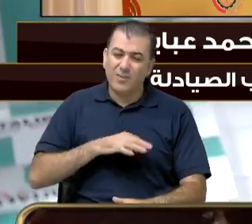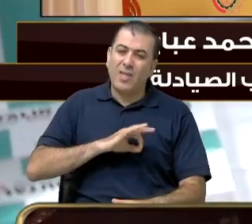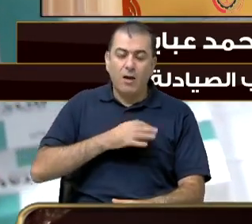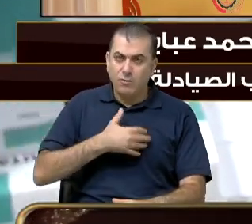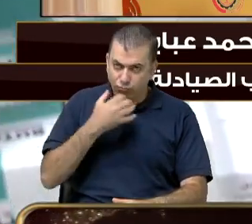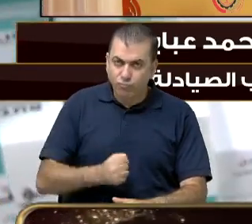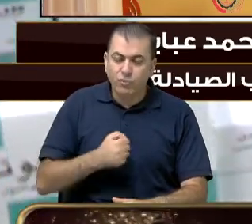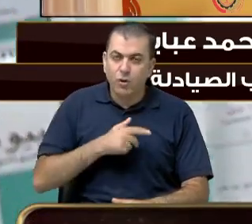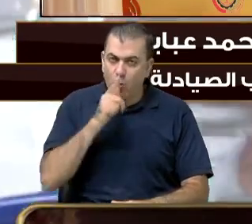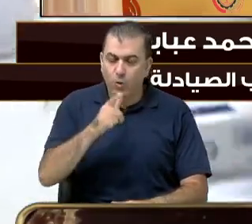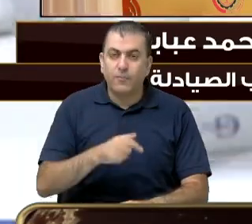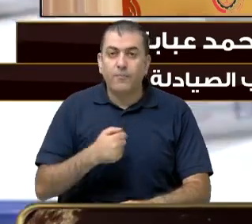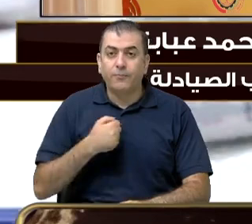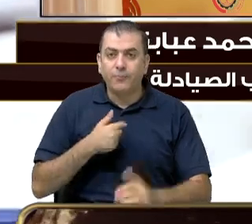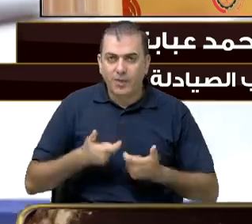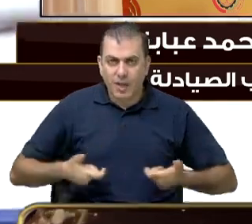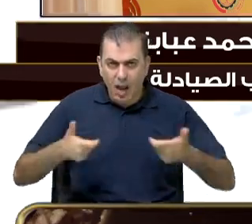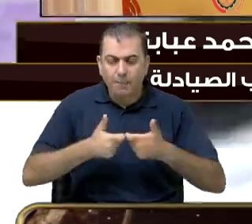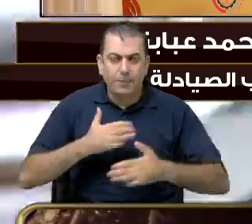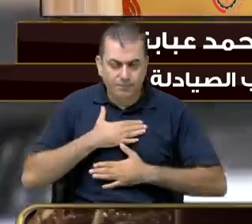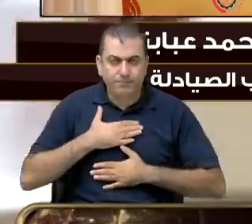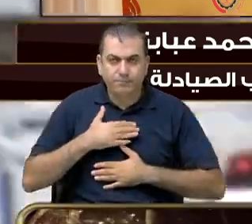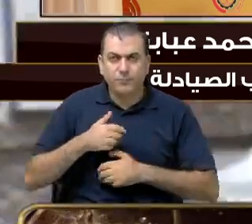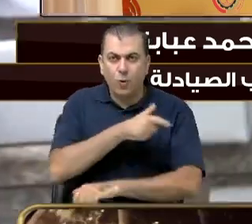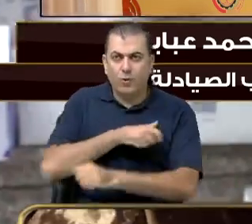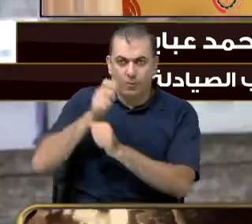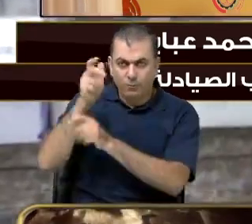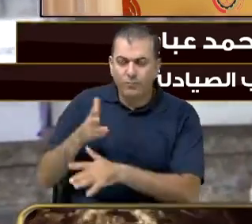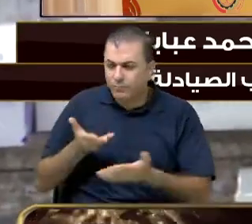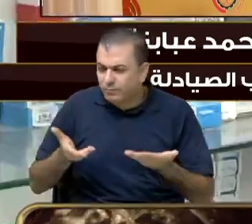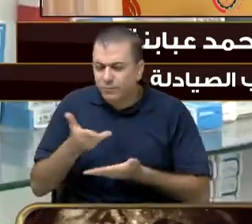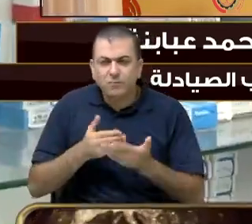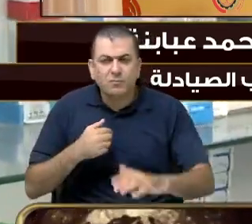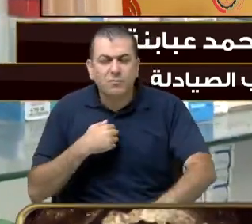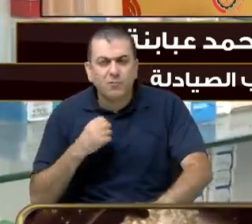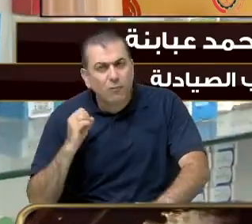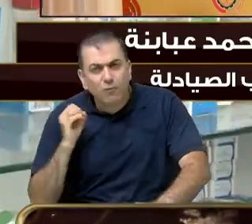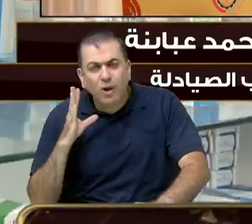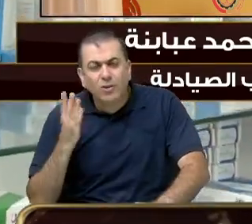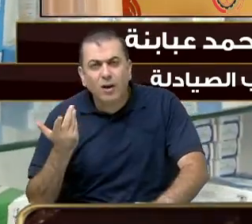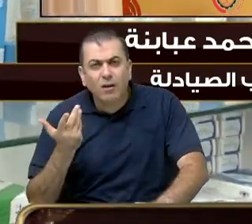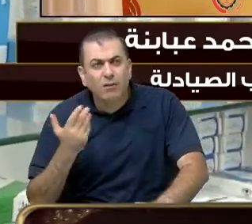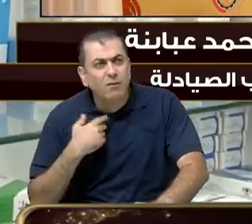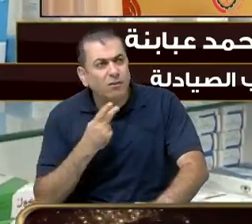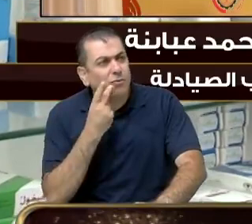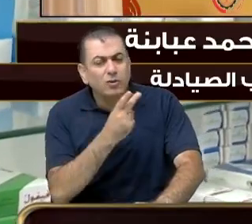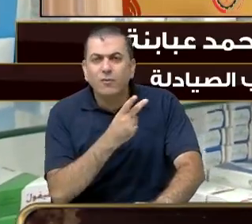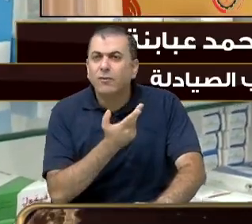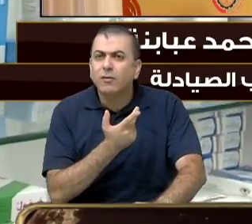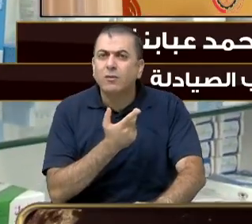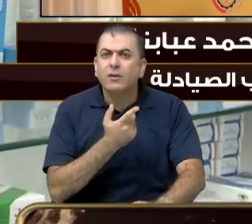إحنا في مجلس نقابة الصيادلة وفي الهيئة العامة أصبحنا نتفاجأ أن هناك بعض شركات النقل